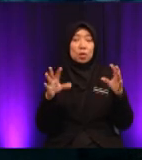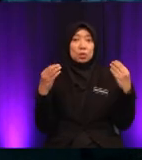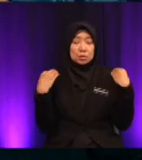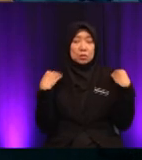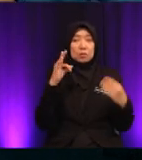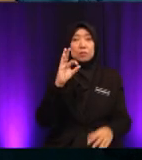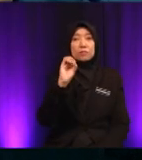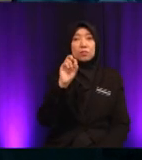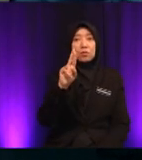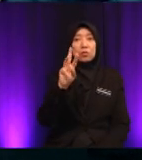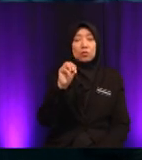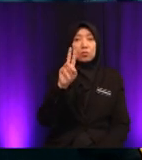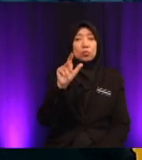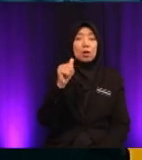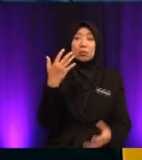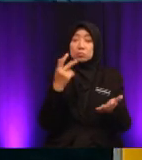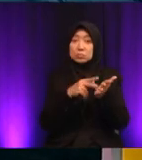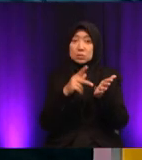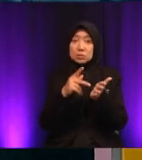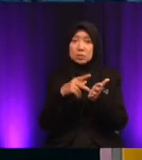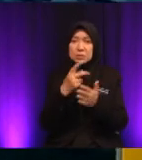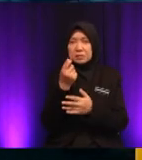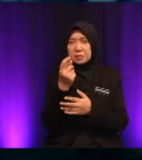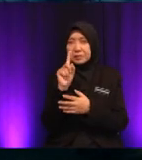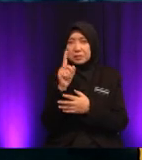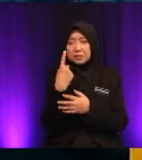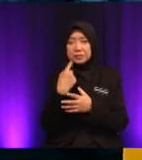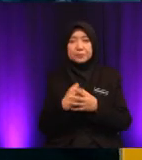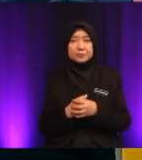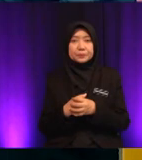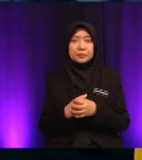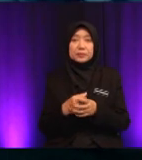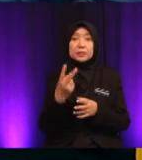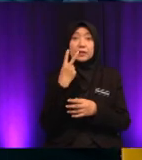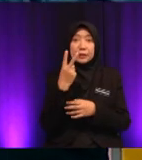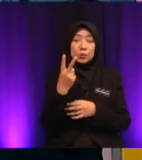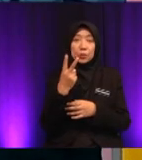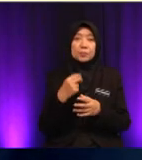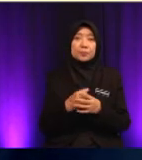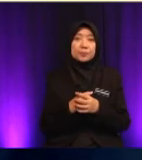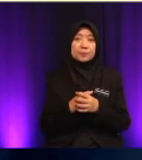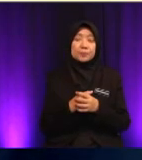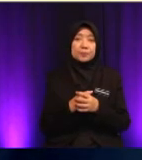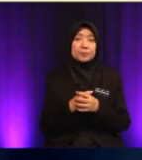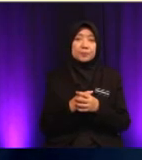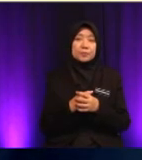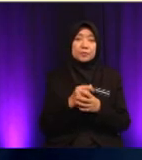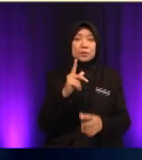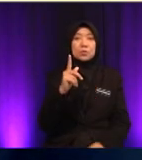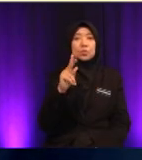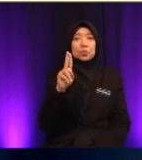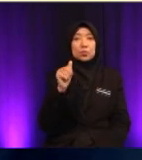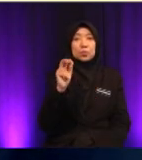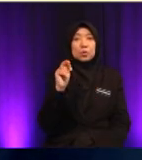jadi kita tak buat perkiraan tadi kita pinggirannya kita sedikit saja jadi kita tidak tengok konten tenaga dan momentum